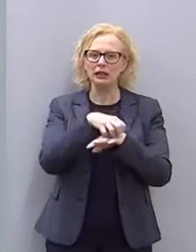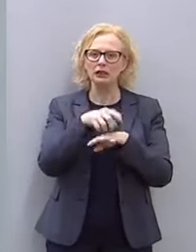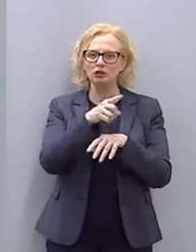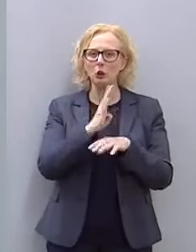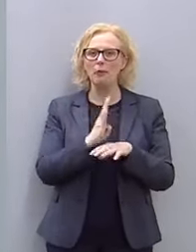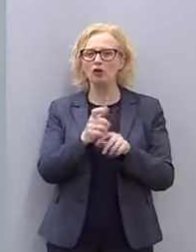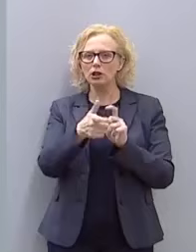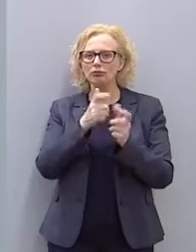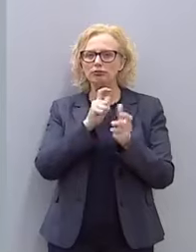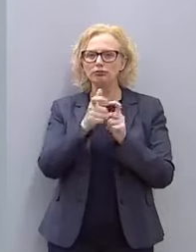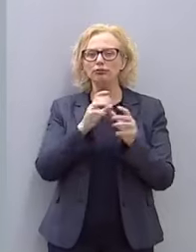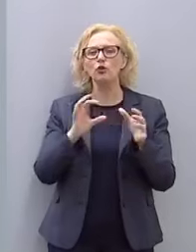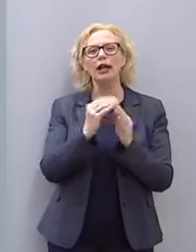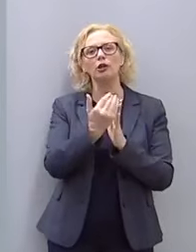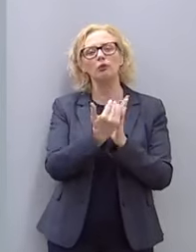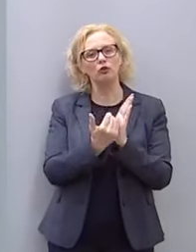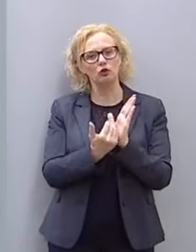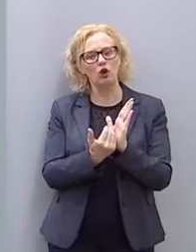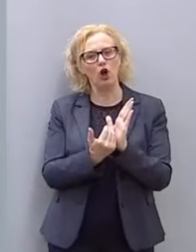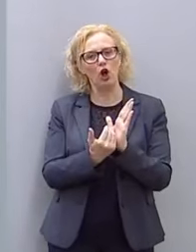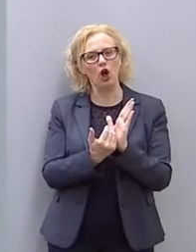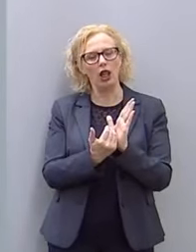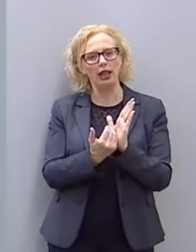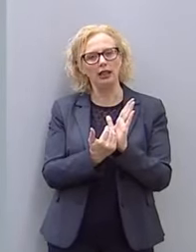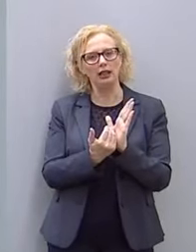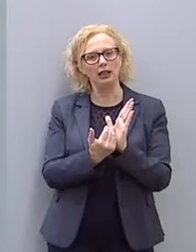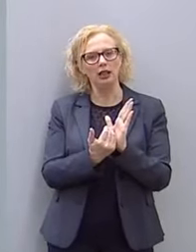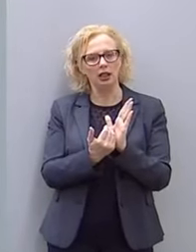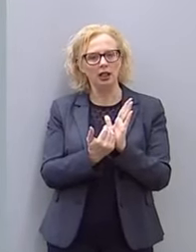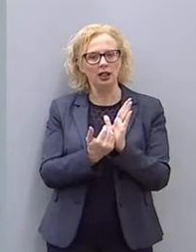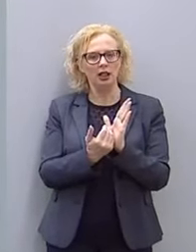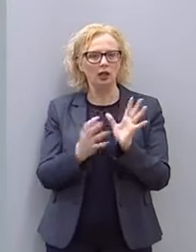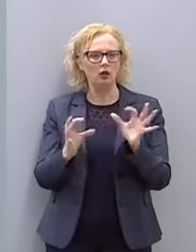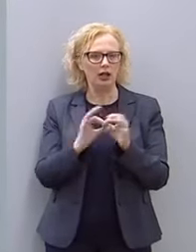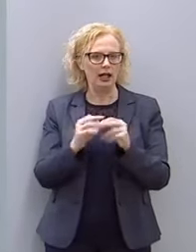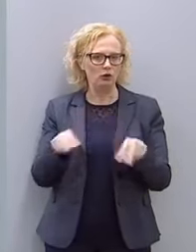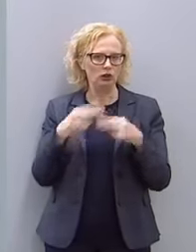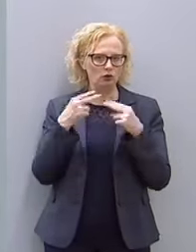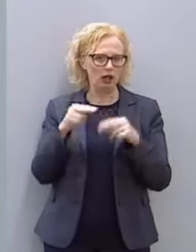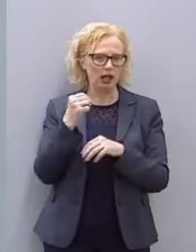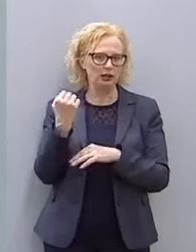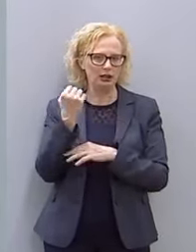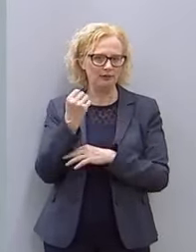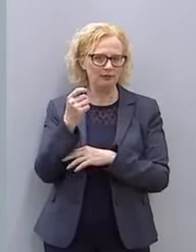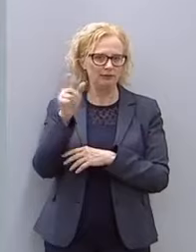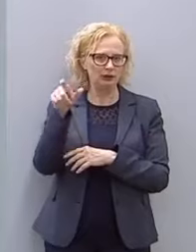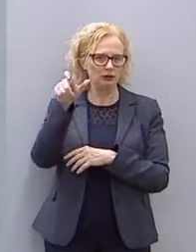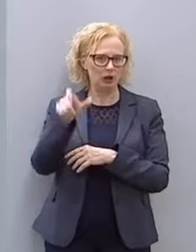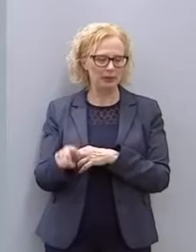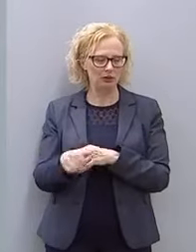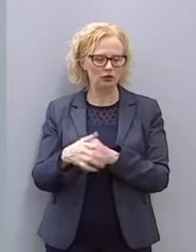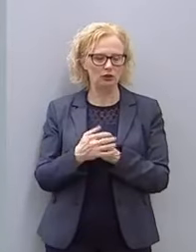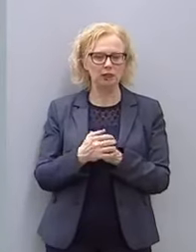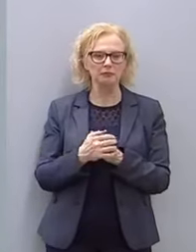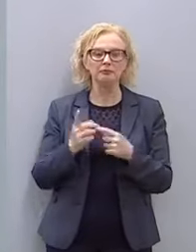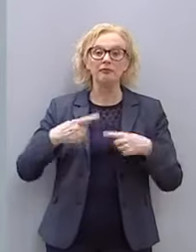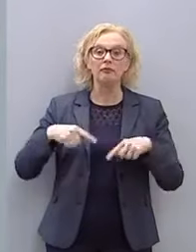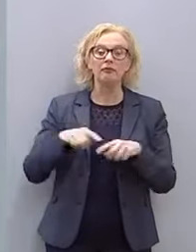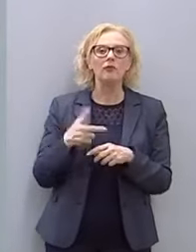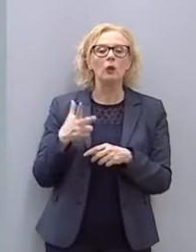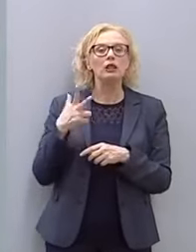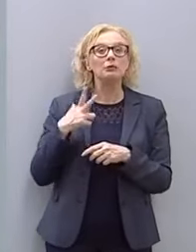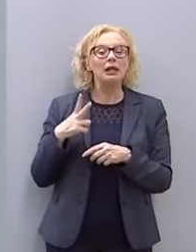sui protocolli ministro riferendo quelli soprattutto attive ristoranti al servizio della persona e quindi c'è l'auspicio di trovare